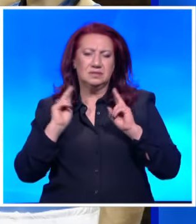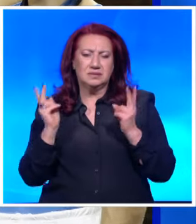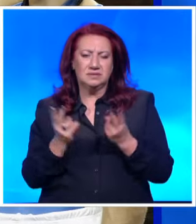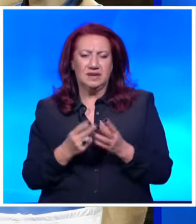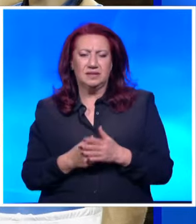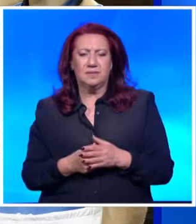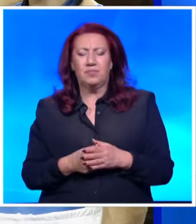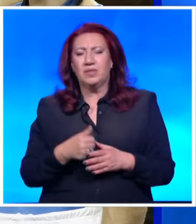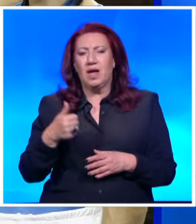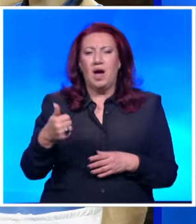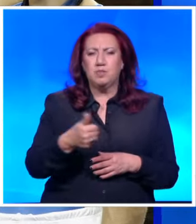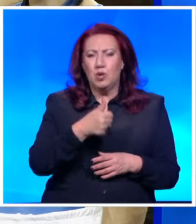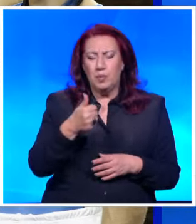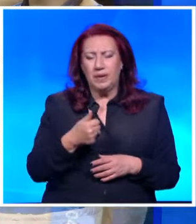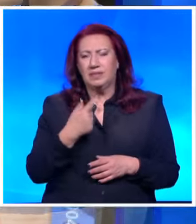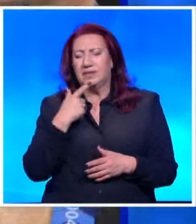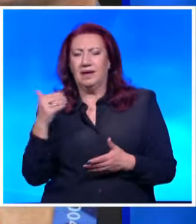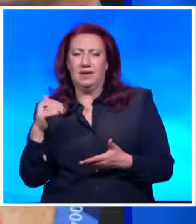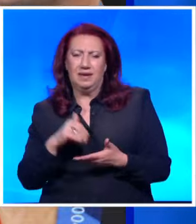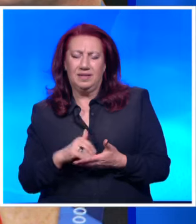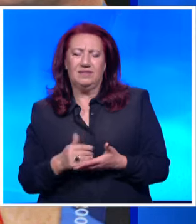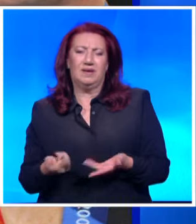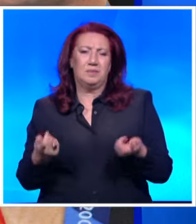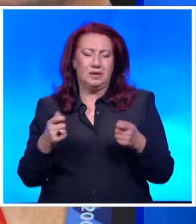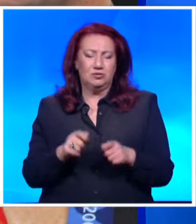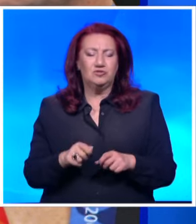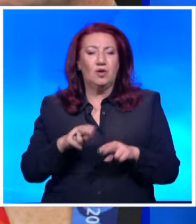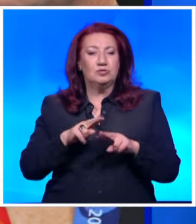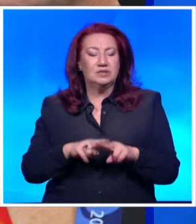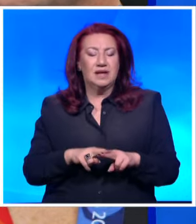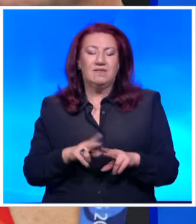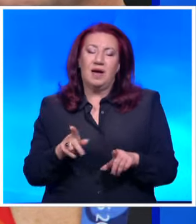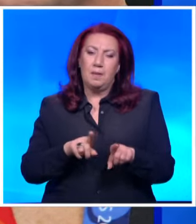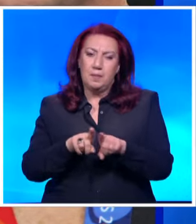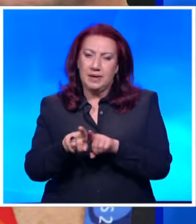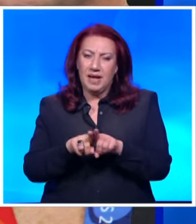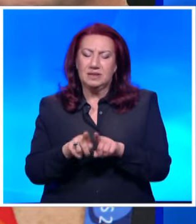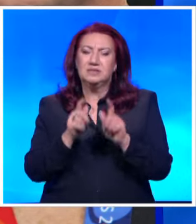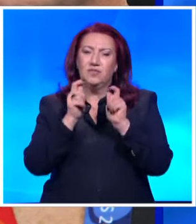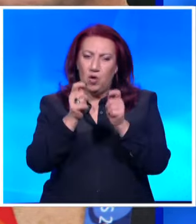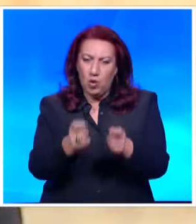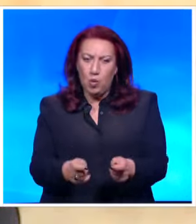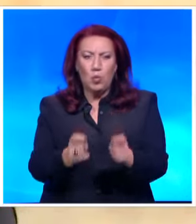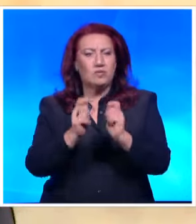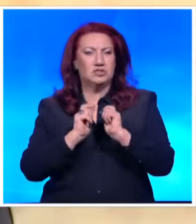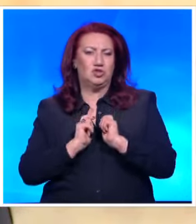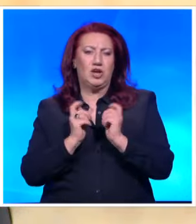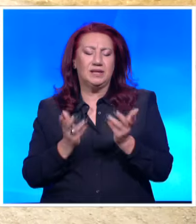Победите идват и си отиват, но това, което остава, е сърдечната връзка, приятелството и уважението един към друг.